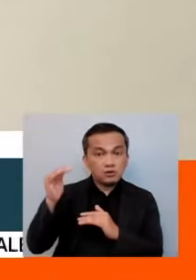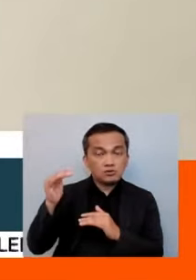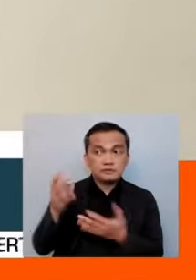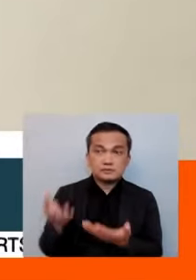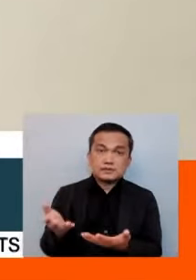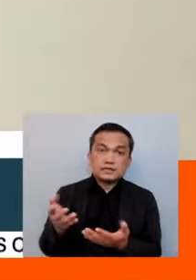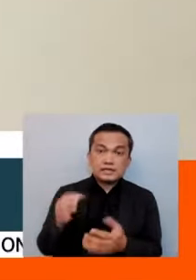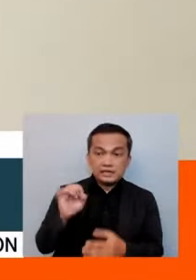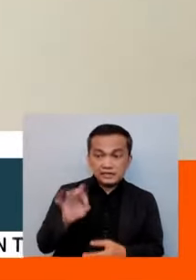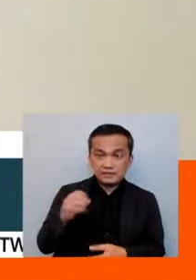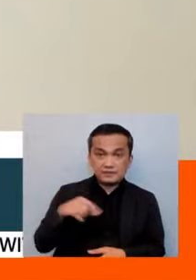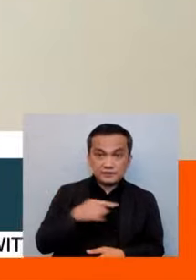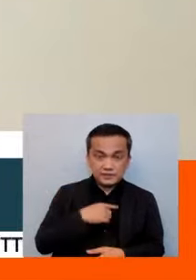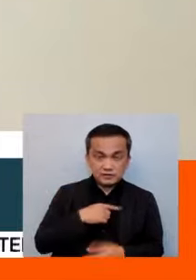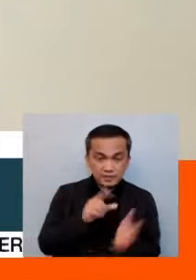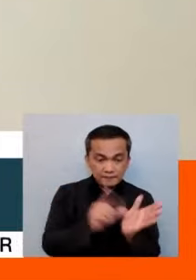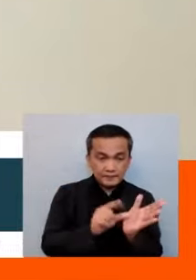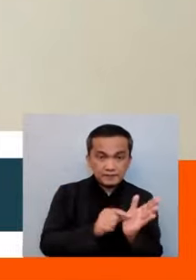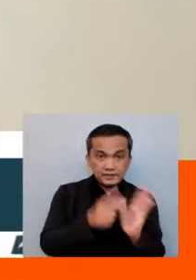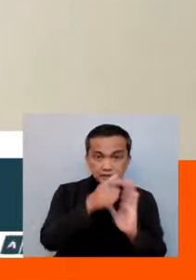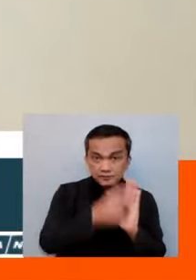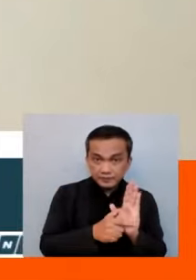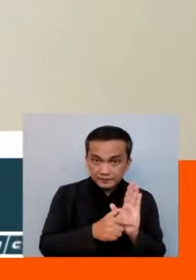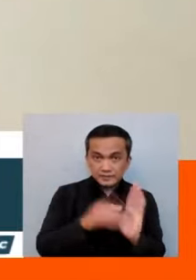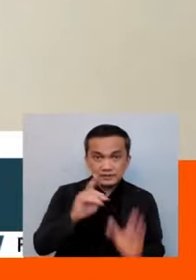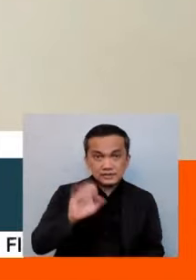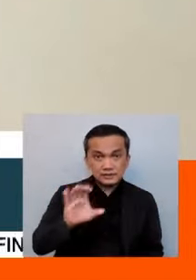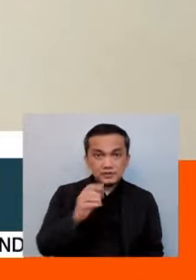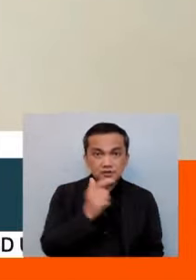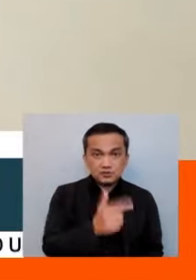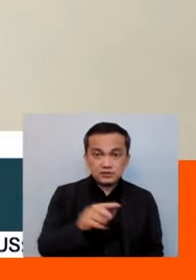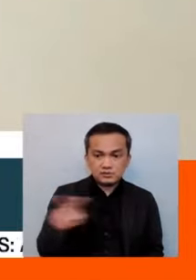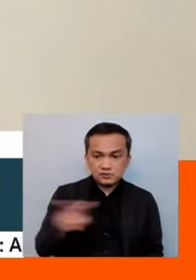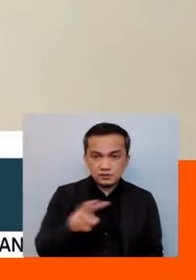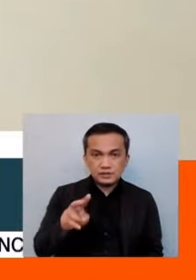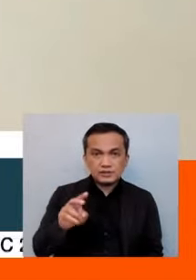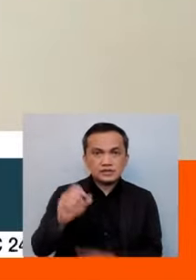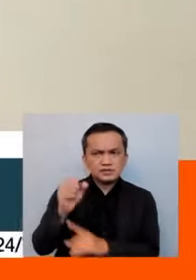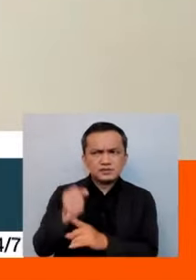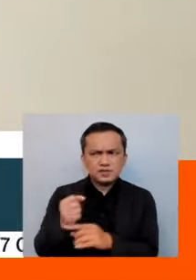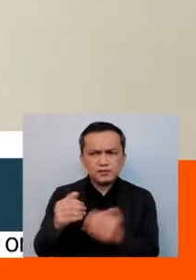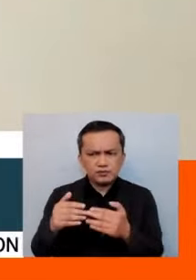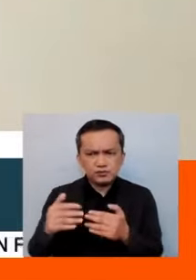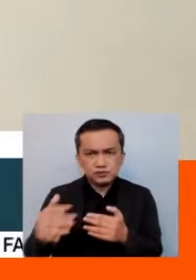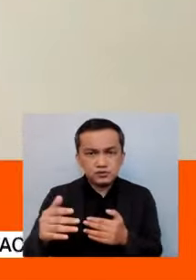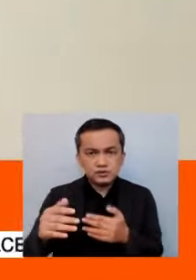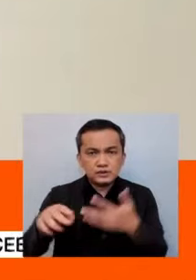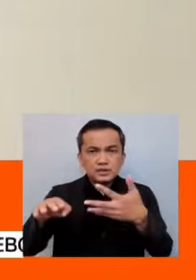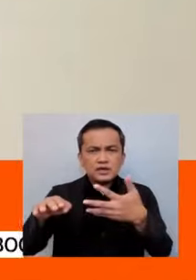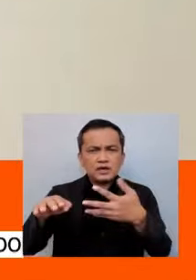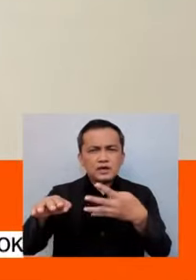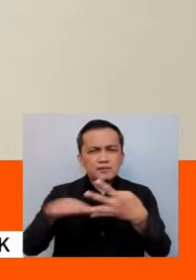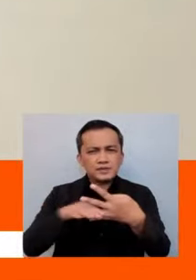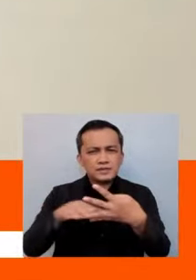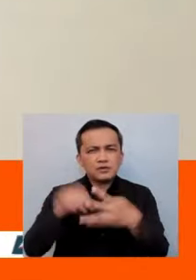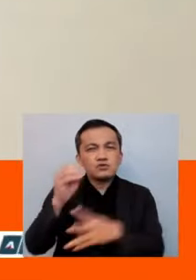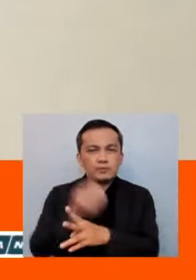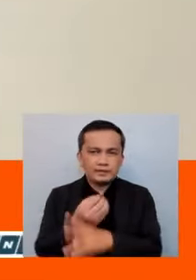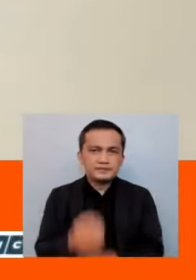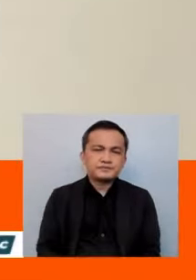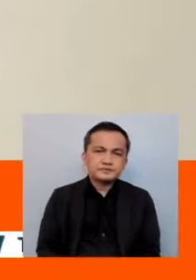tayo makakapag-print ng balota para sa December 2022 ng September up to the middle of October.